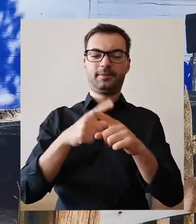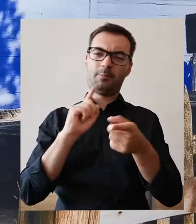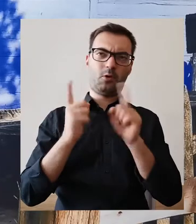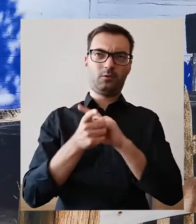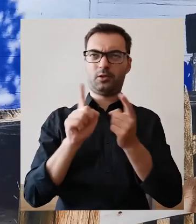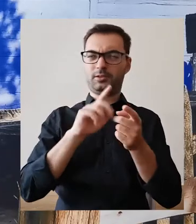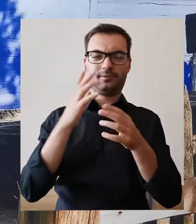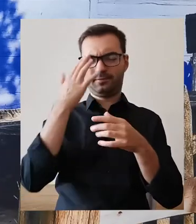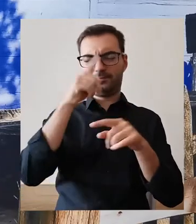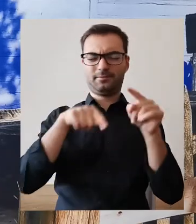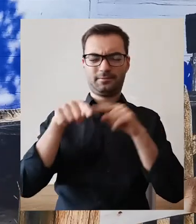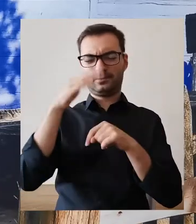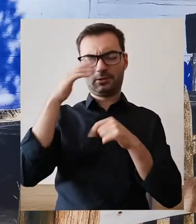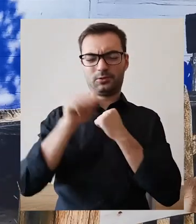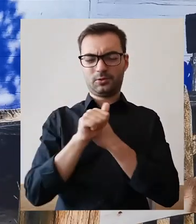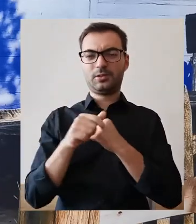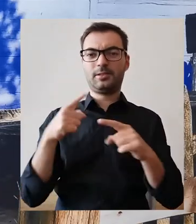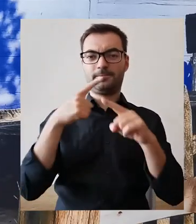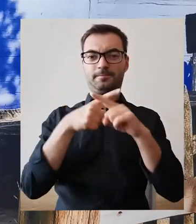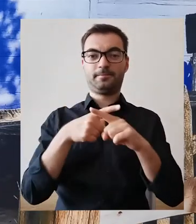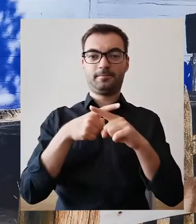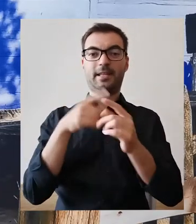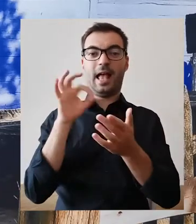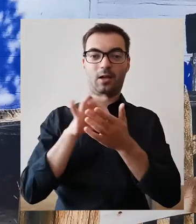skąd dokąd podąża